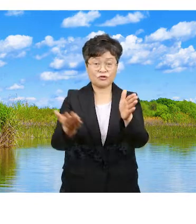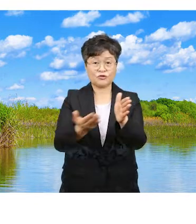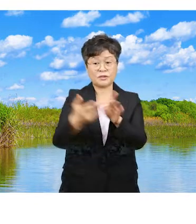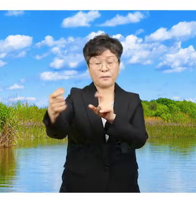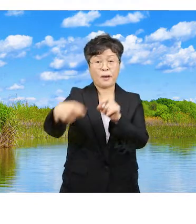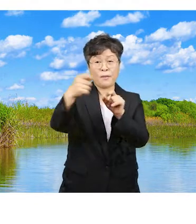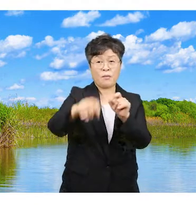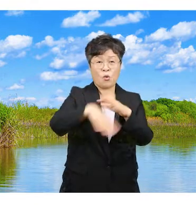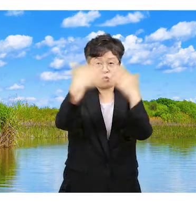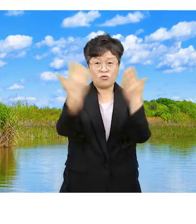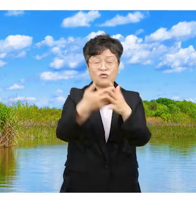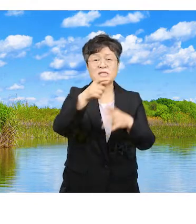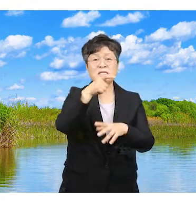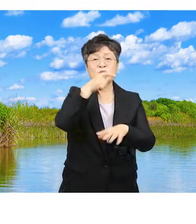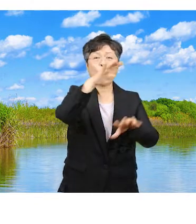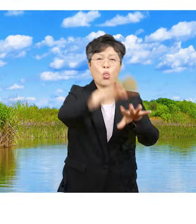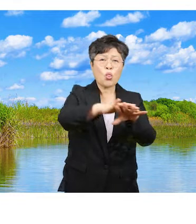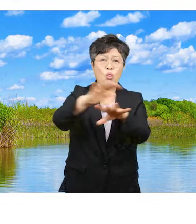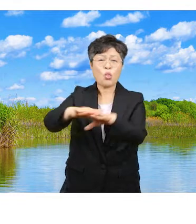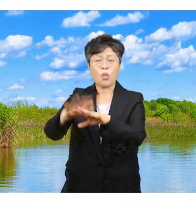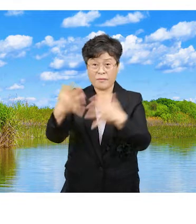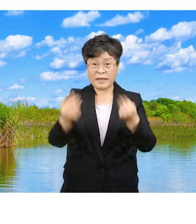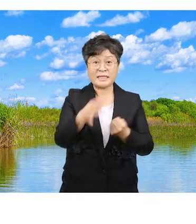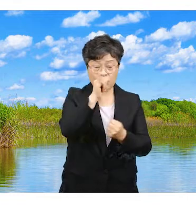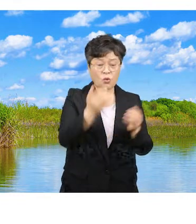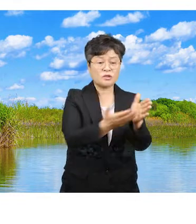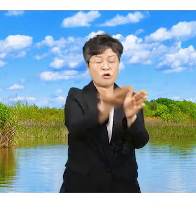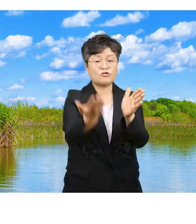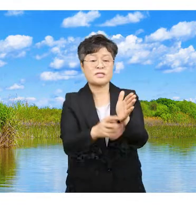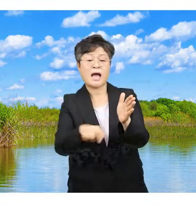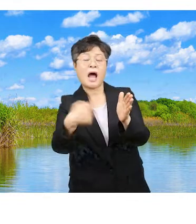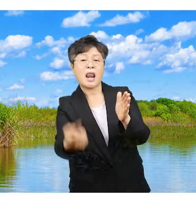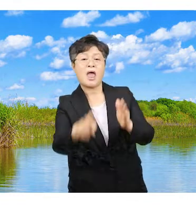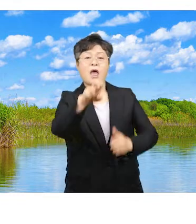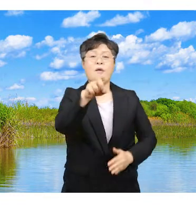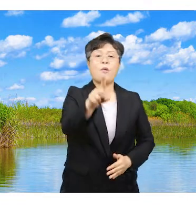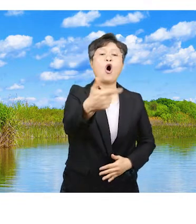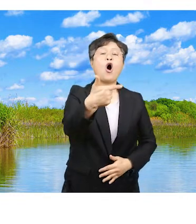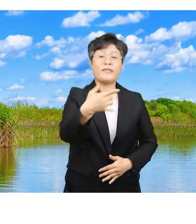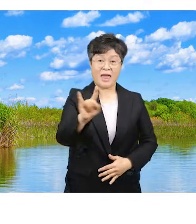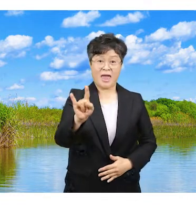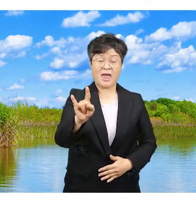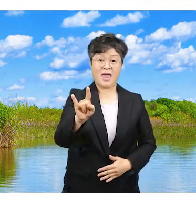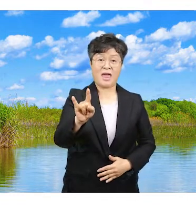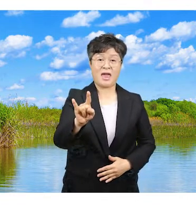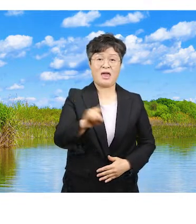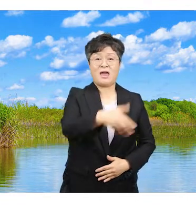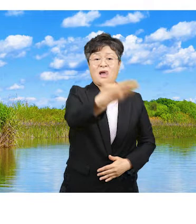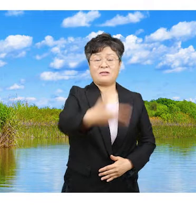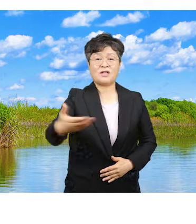주변이 다 이와 같이 논들이었고 이 원천저수지에서 이제 아래에 먼해 원천으로 흘러서